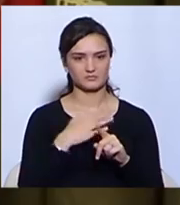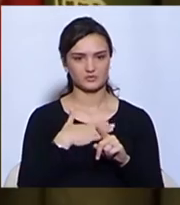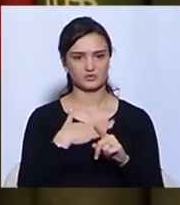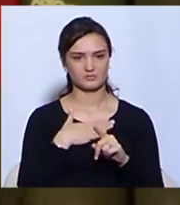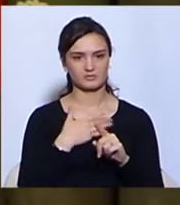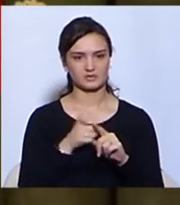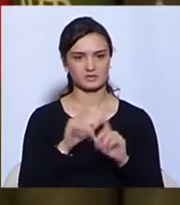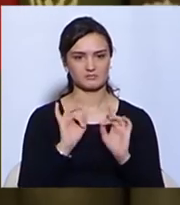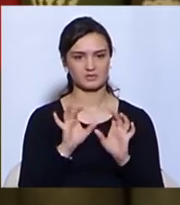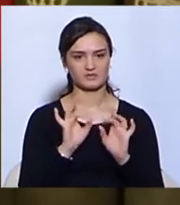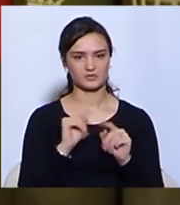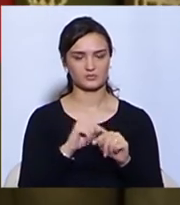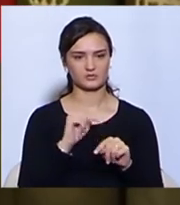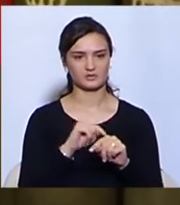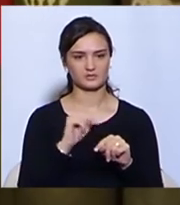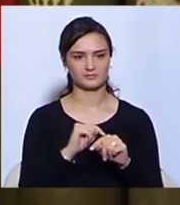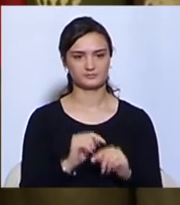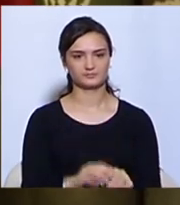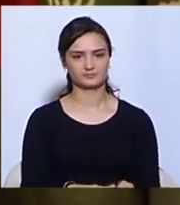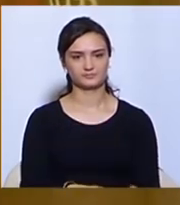და ძალიან მტკივნეულია.